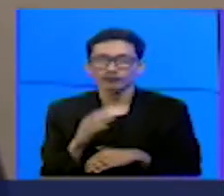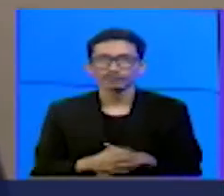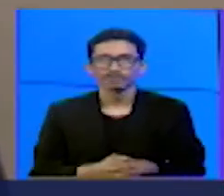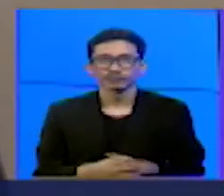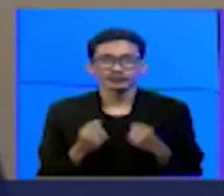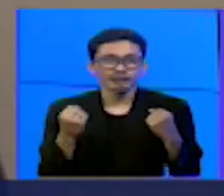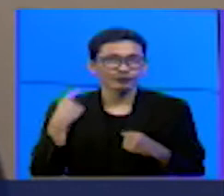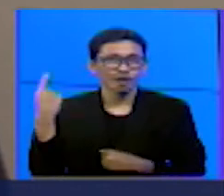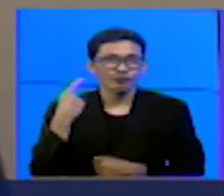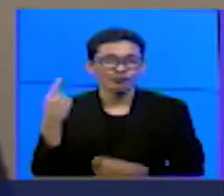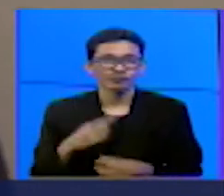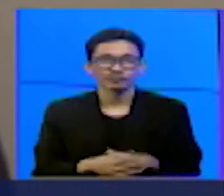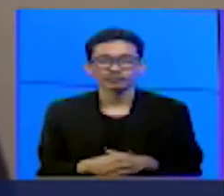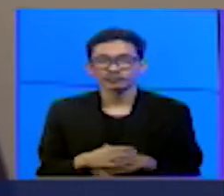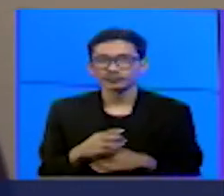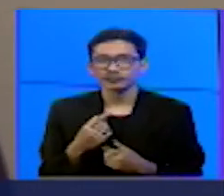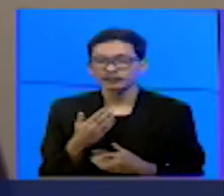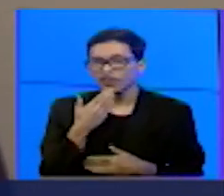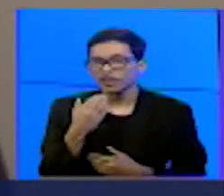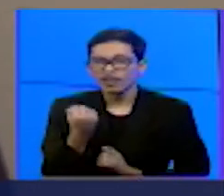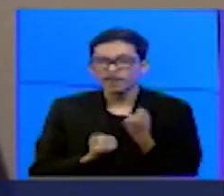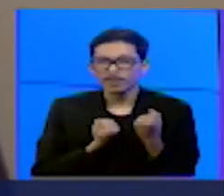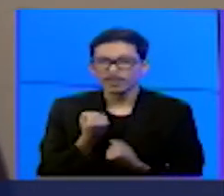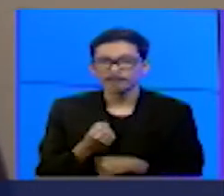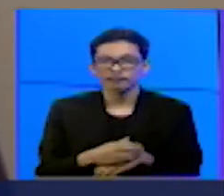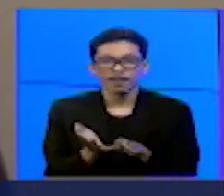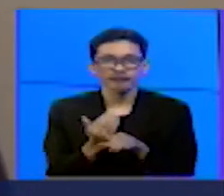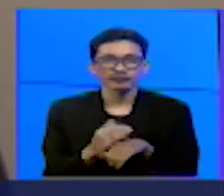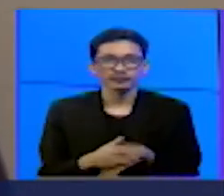Sehat selalu Mbak Irma dan selamat beraktivitas kembali. Terima kasih. Terima kasih.